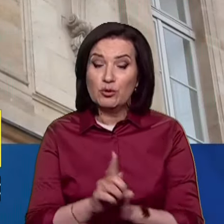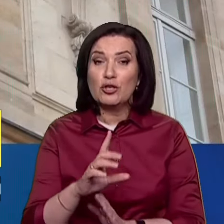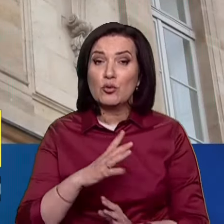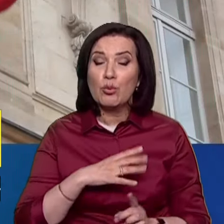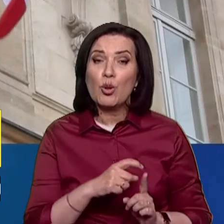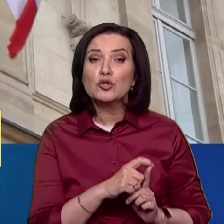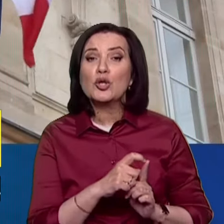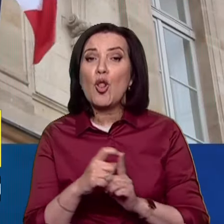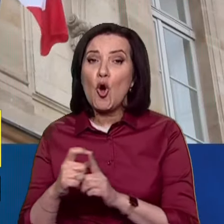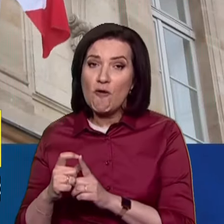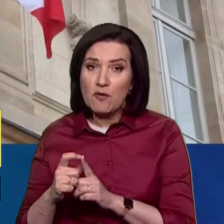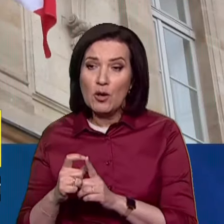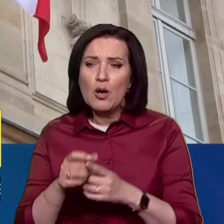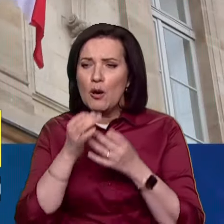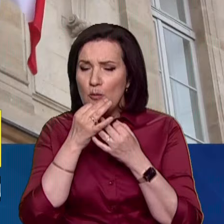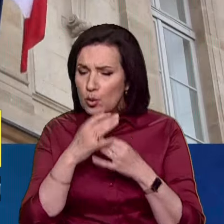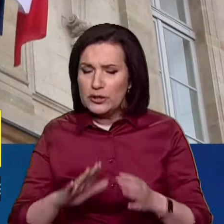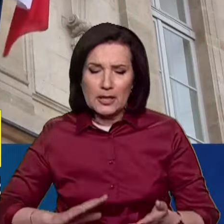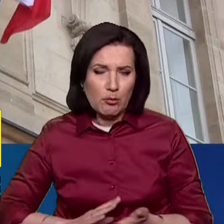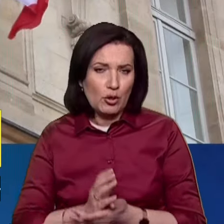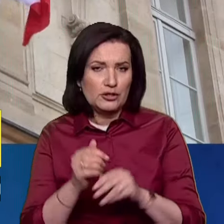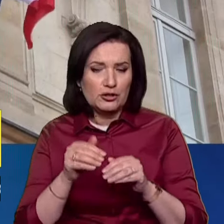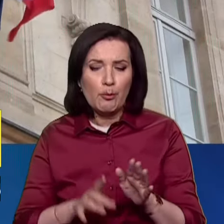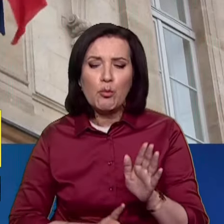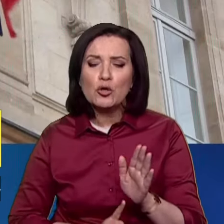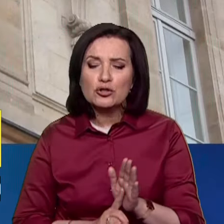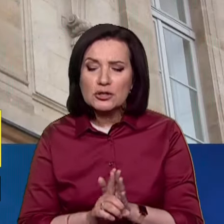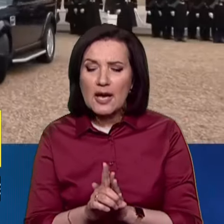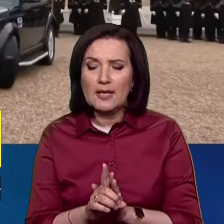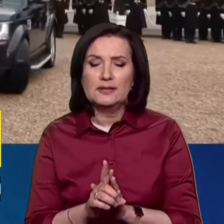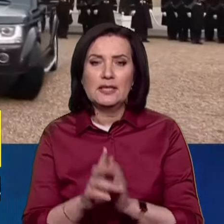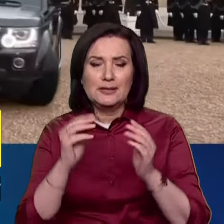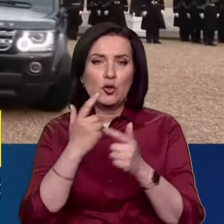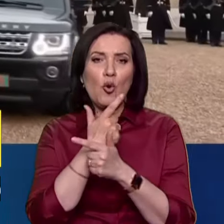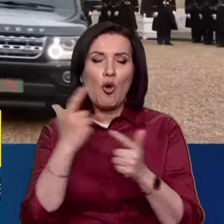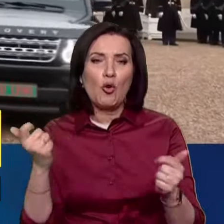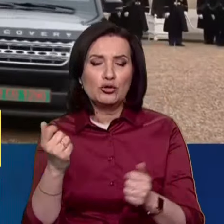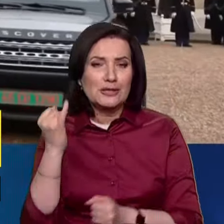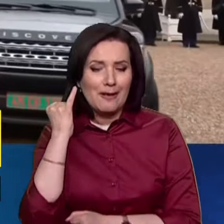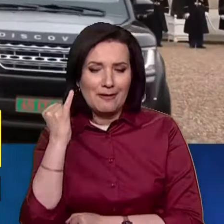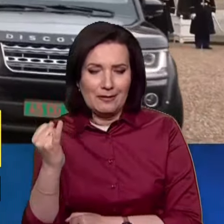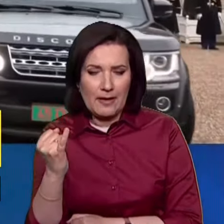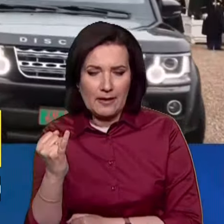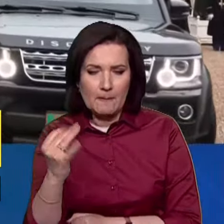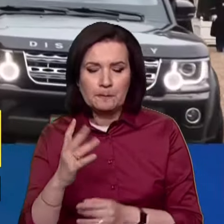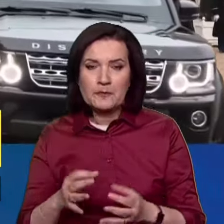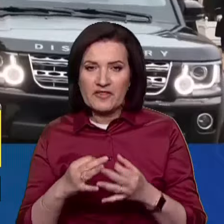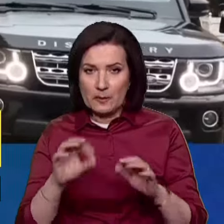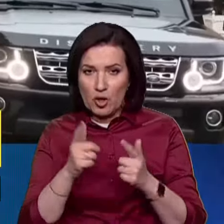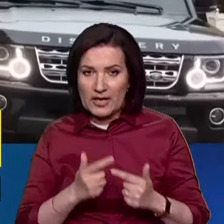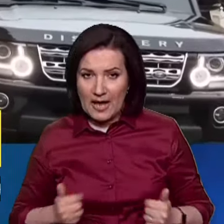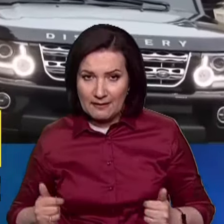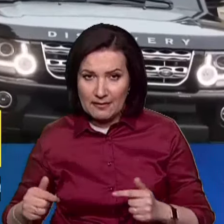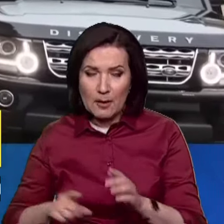було слово. Будь-яке політичне рішення починається з оголошення ідеї. В демократичних